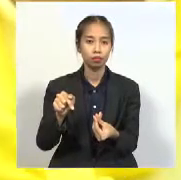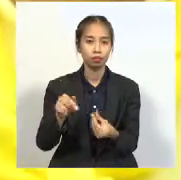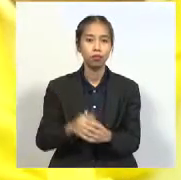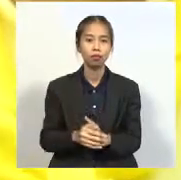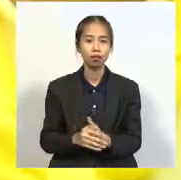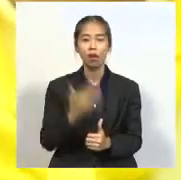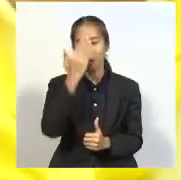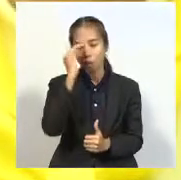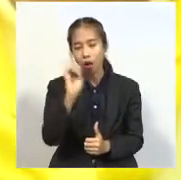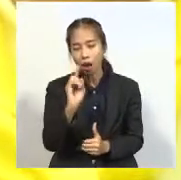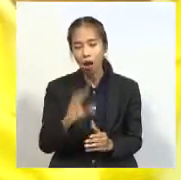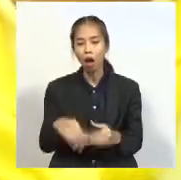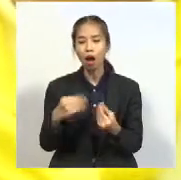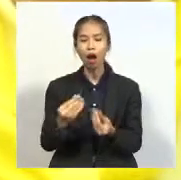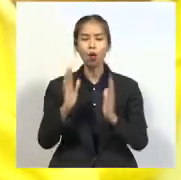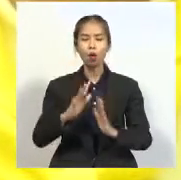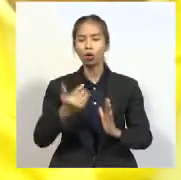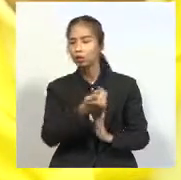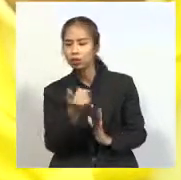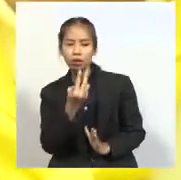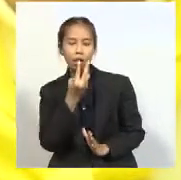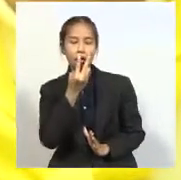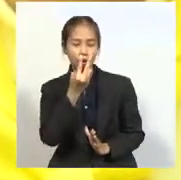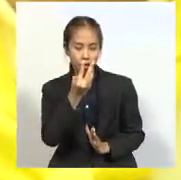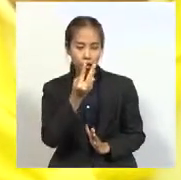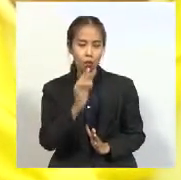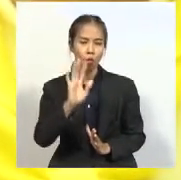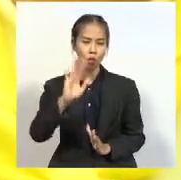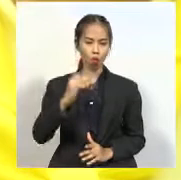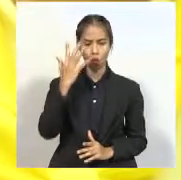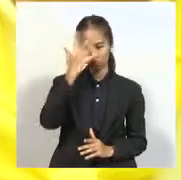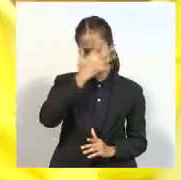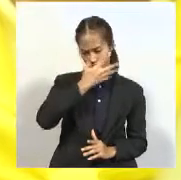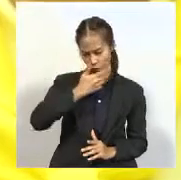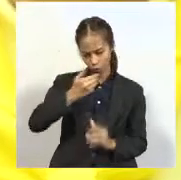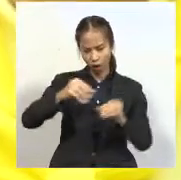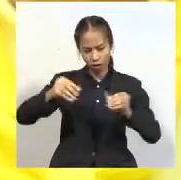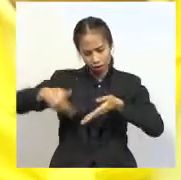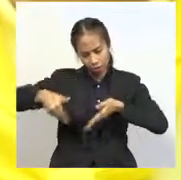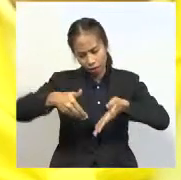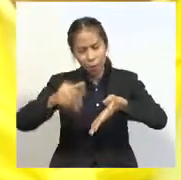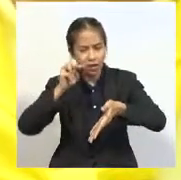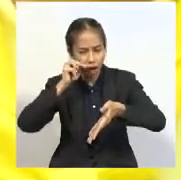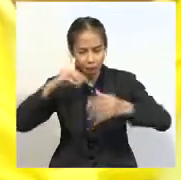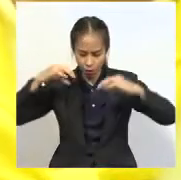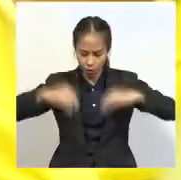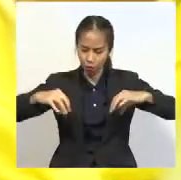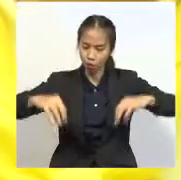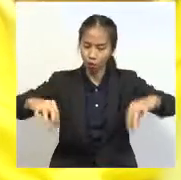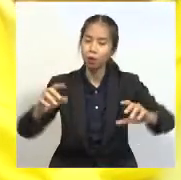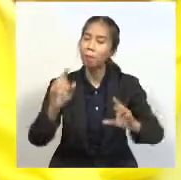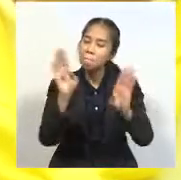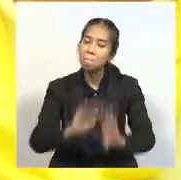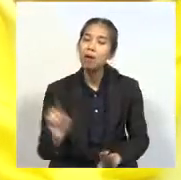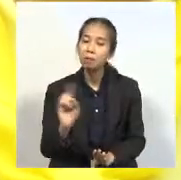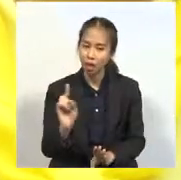แสดงให้พี่น้องชาวต่างชาติหรือคนไทยได้เห็นว่าความสวยงามของริมฝั่งแม่น้ำเจ้าพระยาทั้งสองฝั่งเนี่ยมันเป็นอย่างไรและเป็น